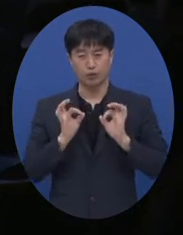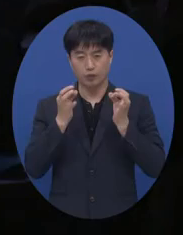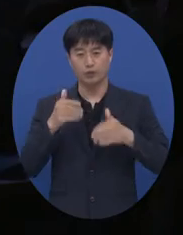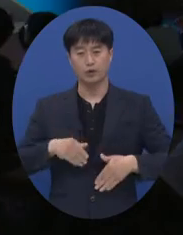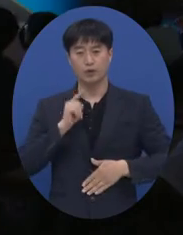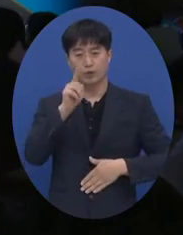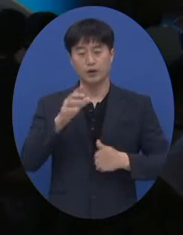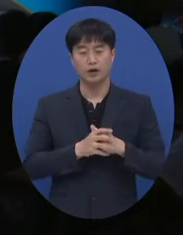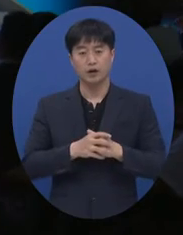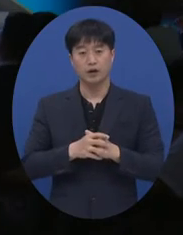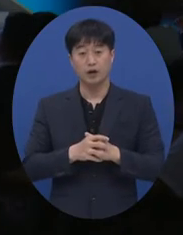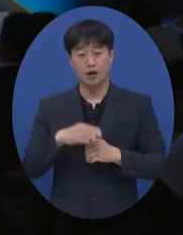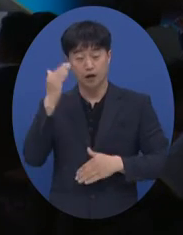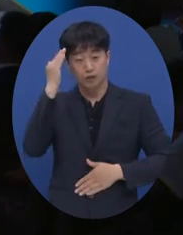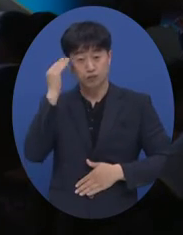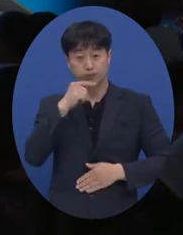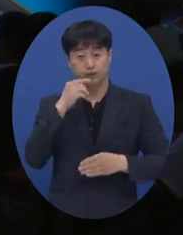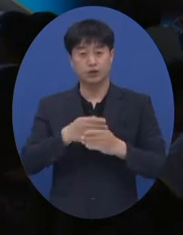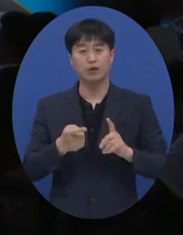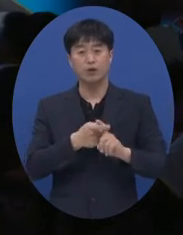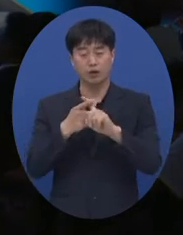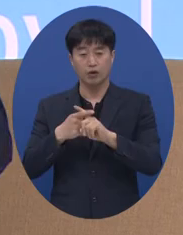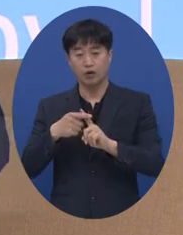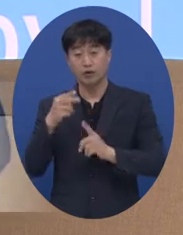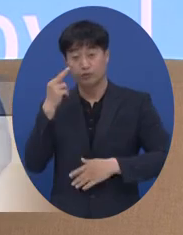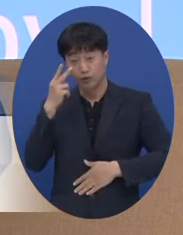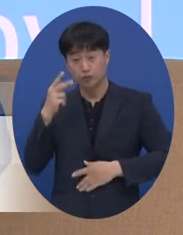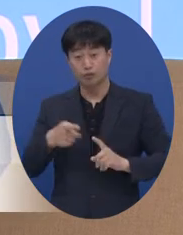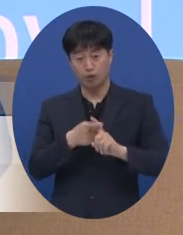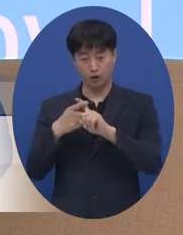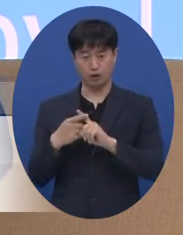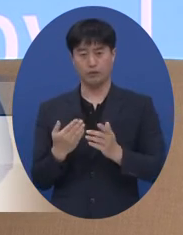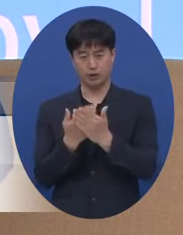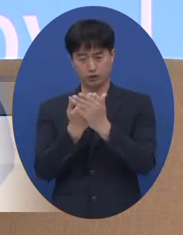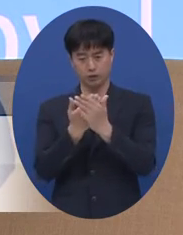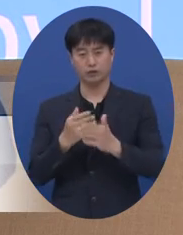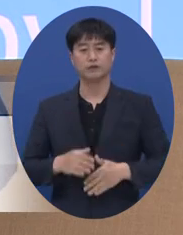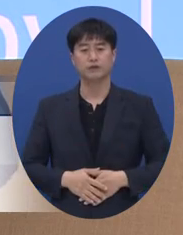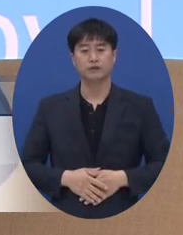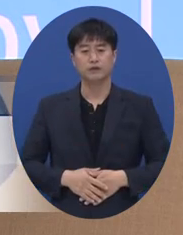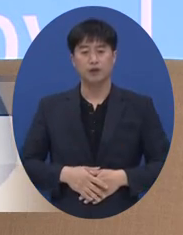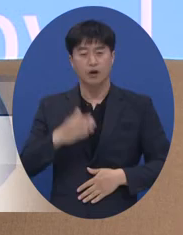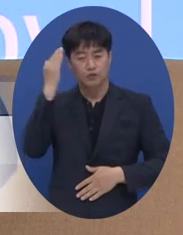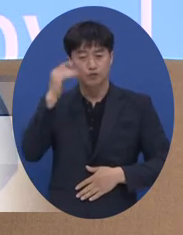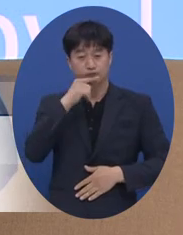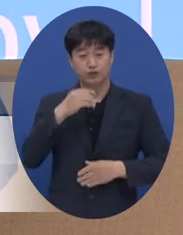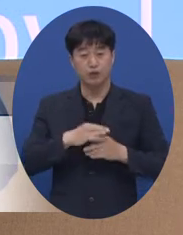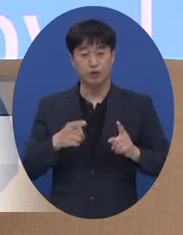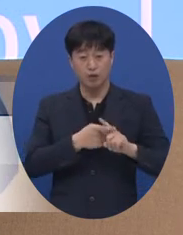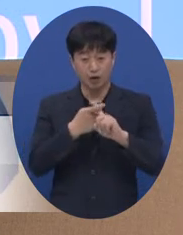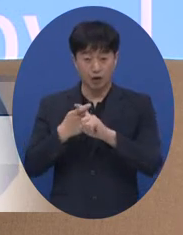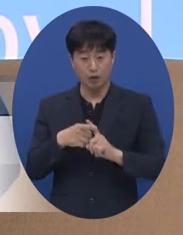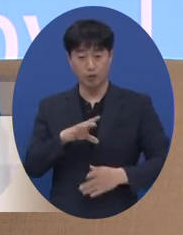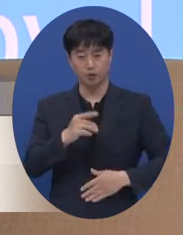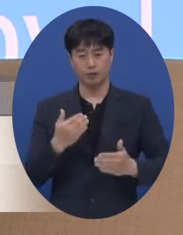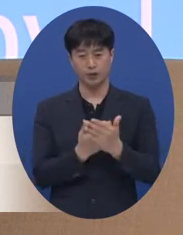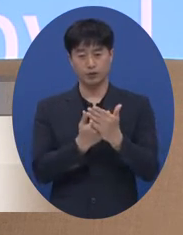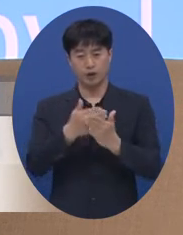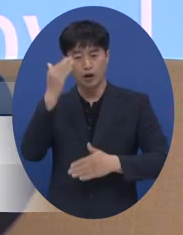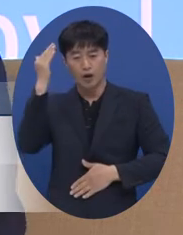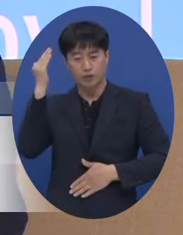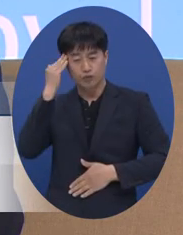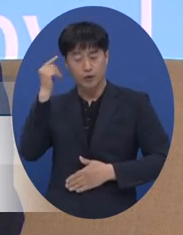진전이 북미관계 개선으로 이어질 수 있다는 겁니다. 남북관계가 우선적으로 발전해서 한반도의 평화를 갖다 진전시켰던